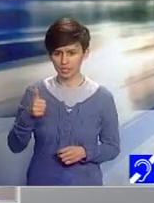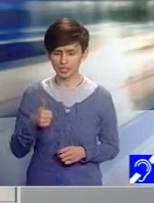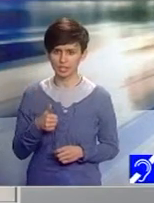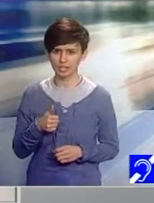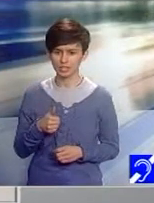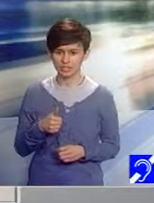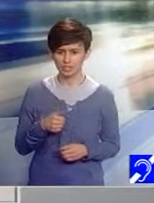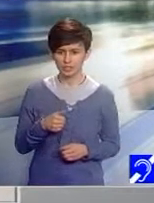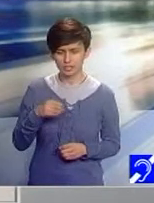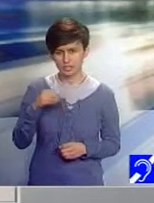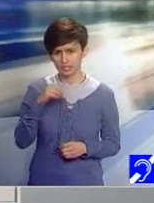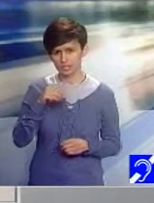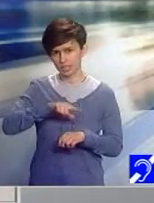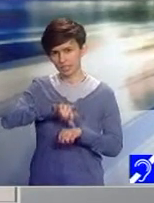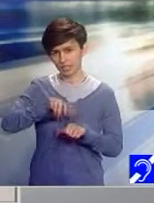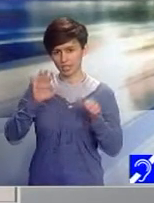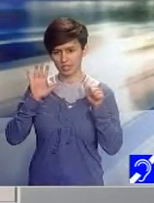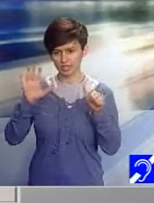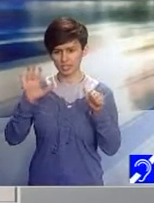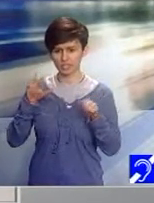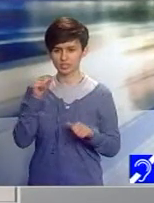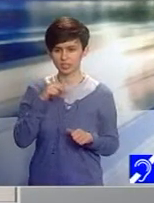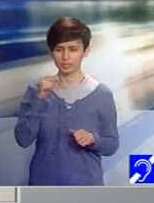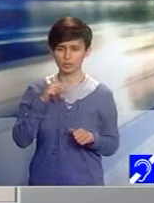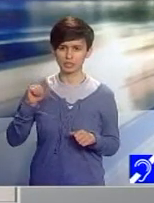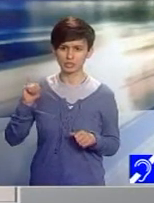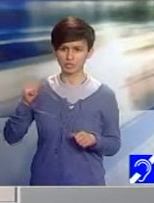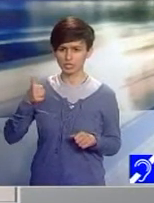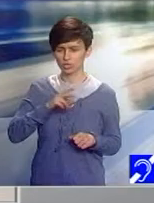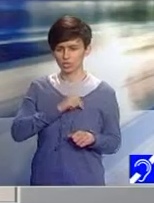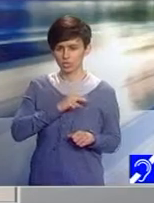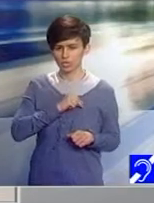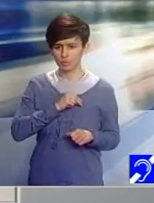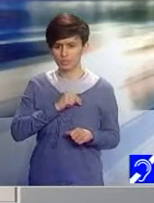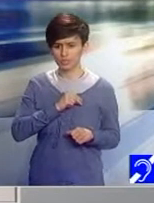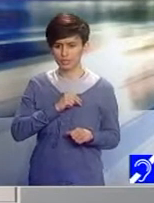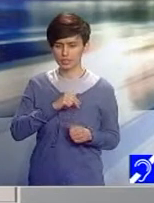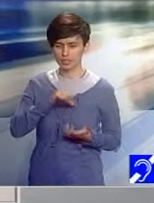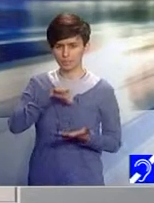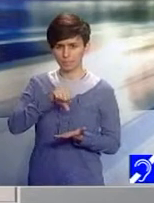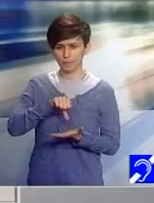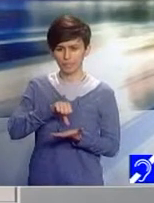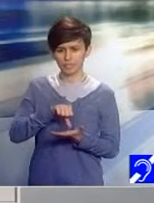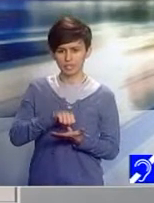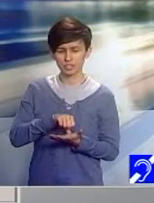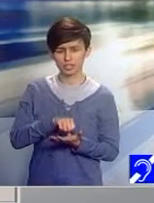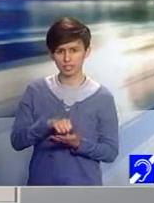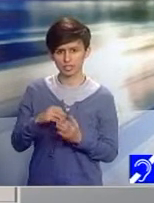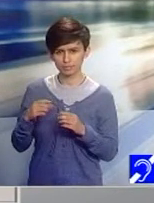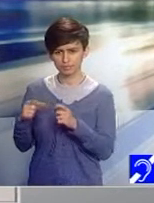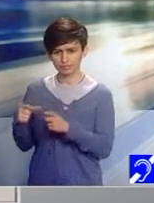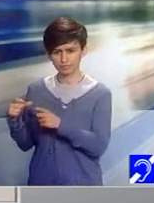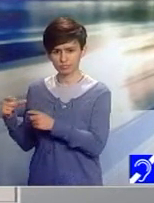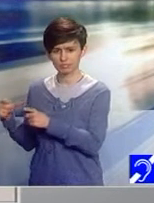acest subiect, să reamintim, mâine la ora 18, mâine 21 martie, la ora 18, la Căminul Economic, la